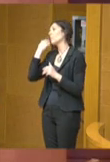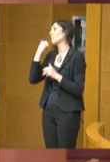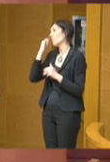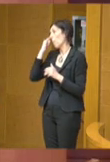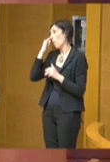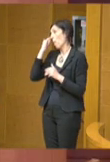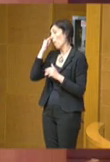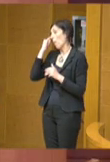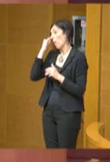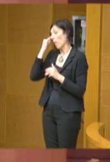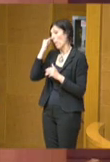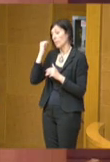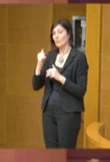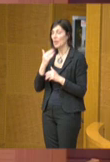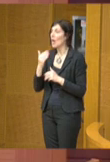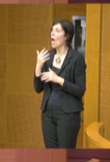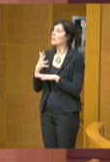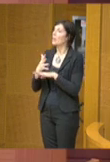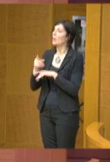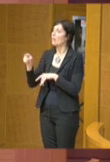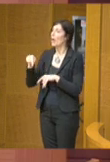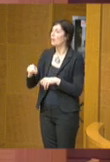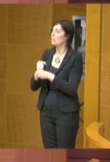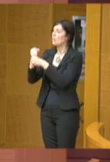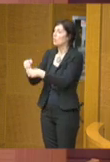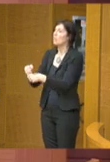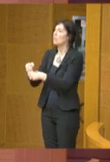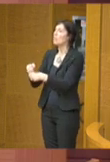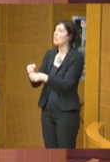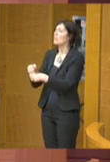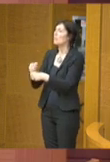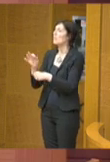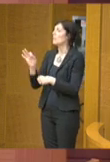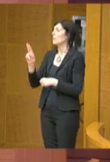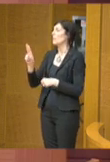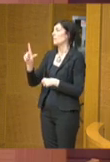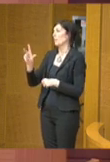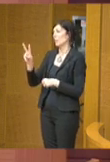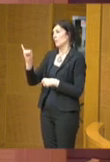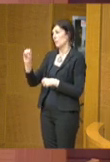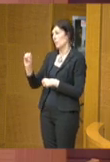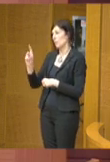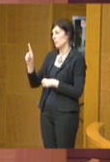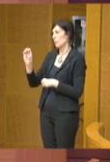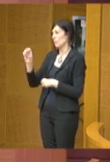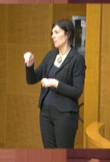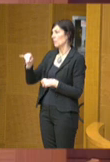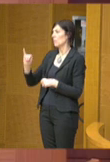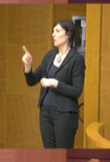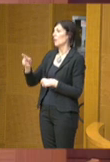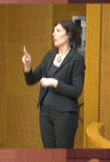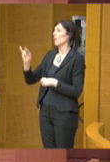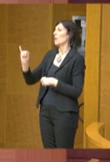Grazie a lei, grazie del suo intervento. Ora la parola a Fulvio De Nigris, dell'associazione Amici di